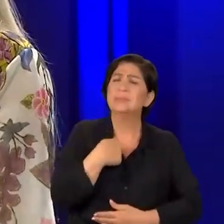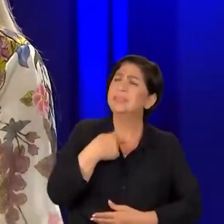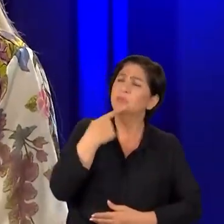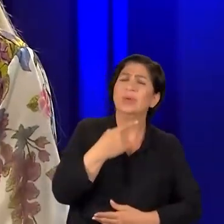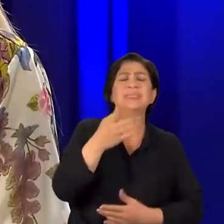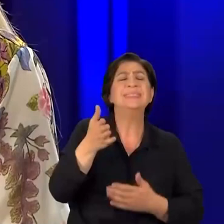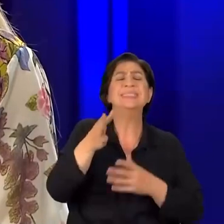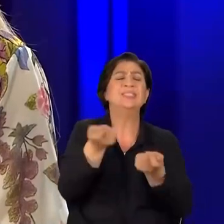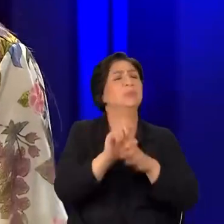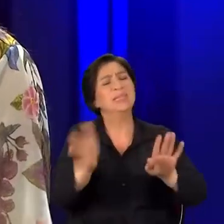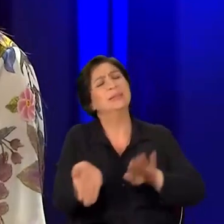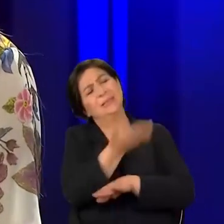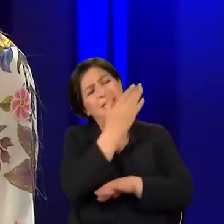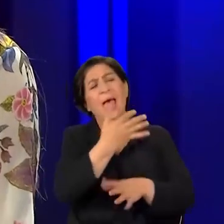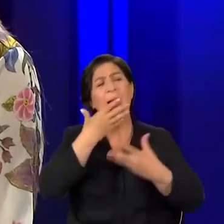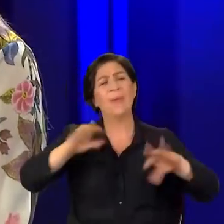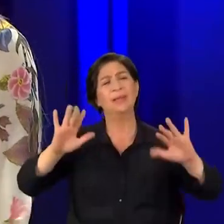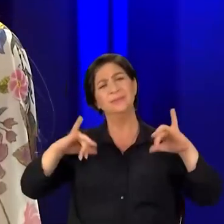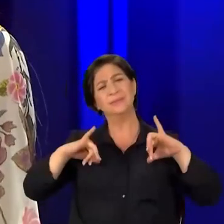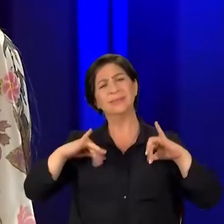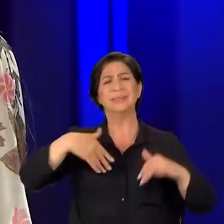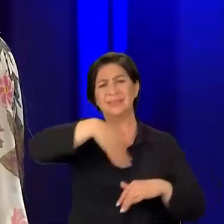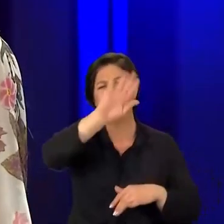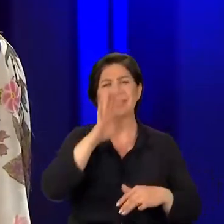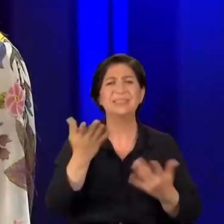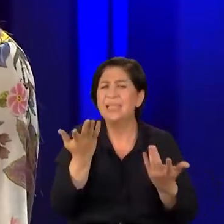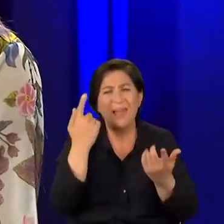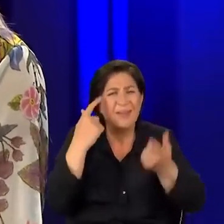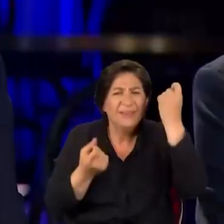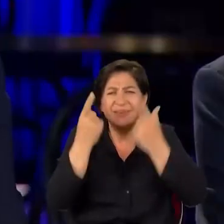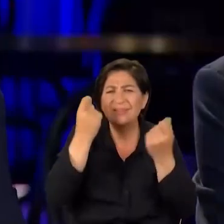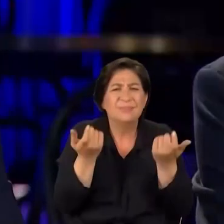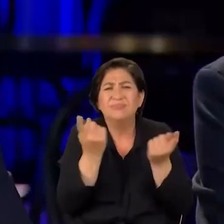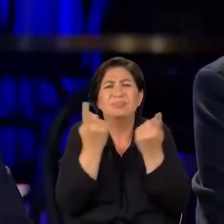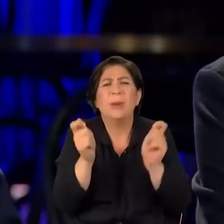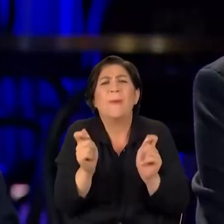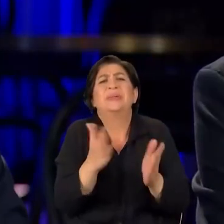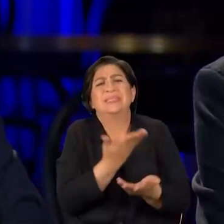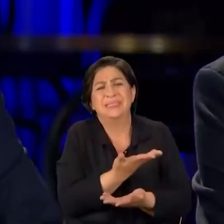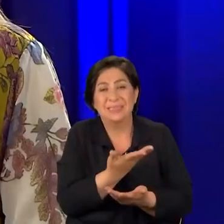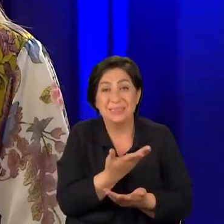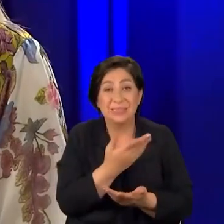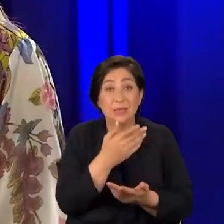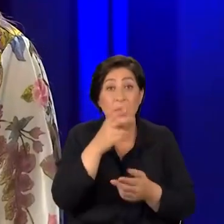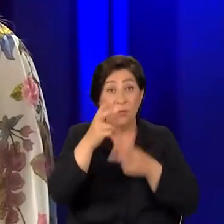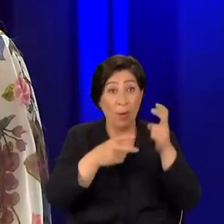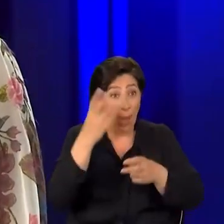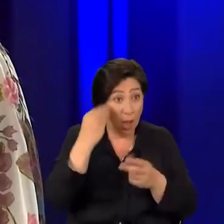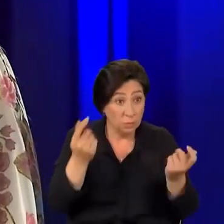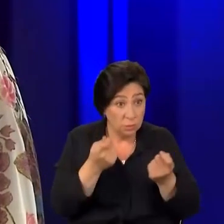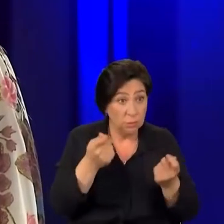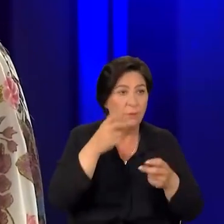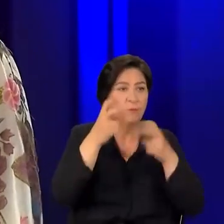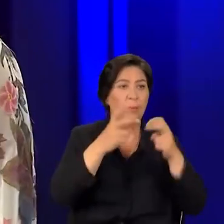sizin işleviniz bitti. Yani siz bu dünyada ne üretebilirsiniz, nesiniz? Yani sanayi dünyasını anlamaya çalışırken